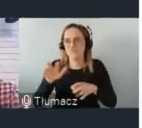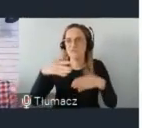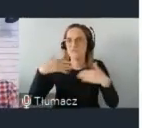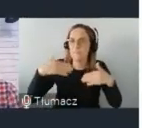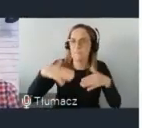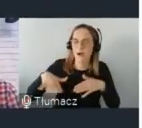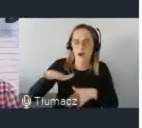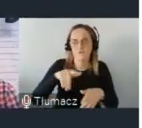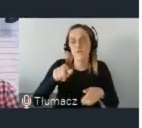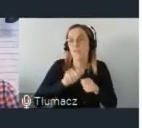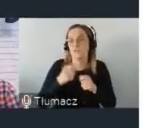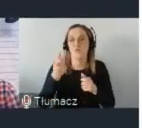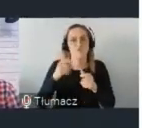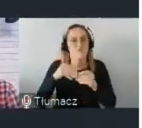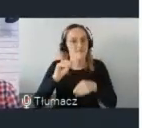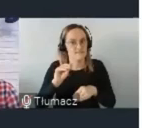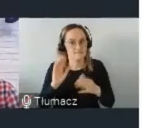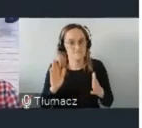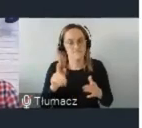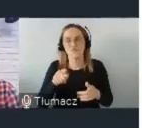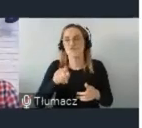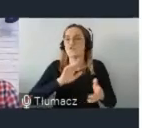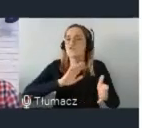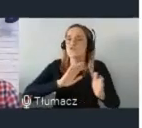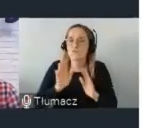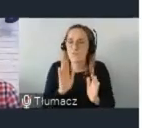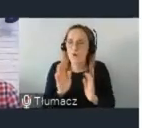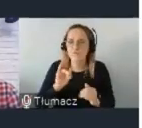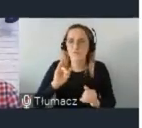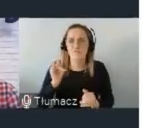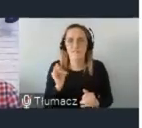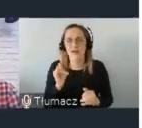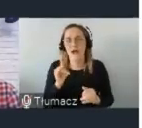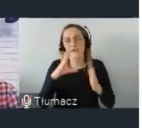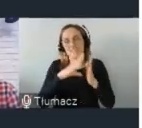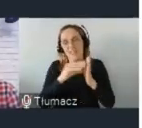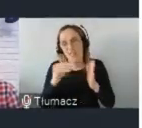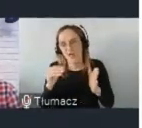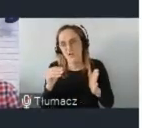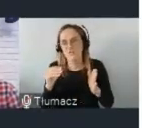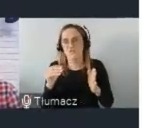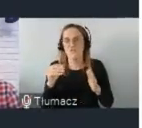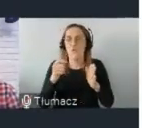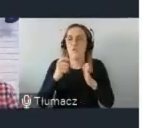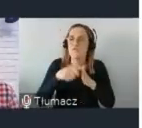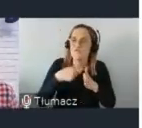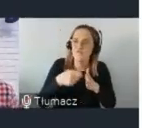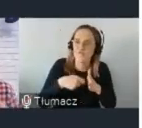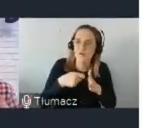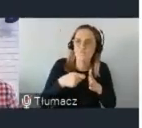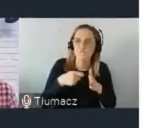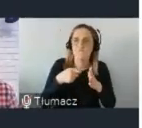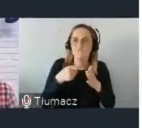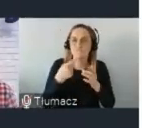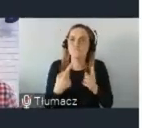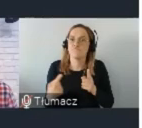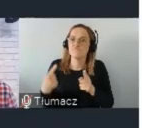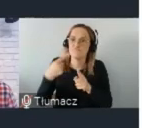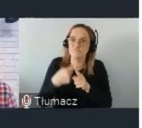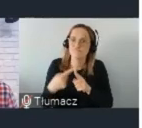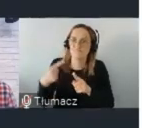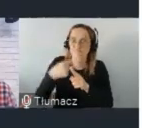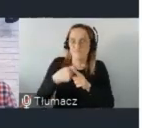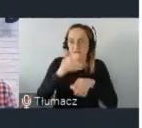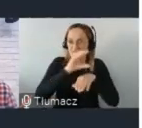spacerów. To jest coś więcej. To jest sposób na to, żeby zdjęcia czy wideo nabrały dodatkowych